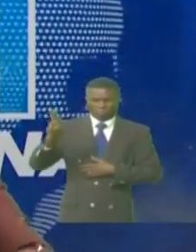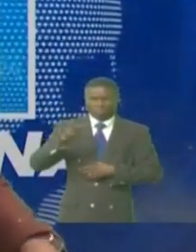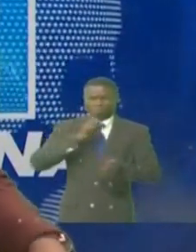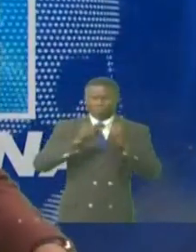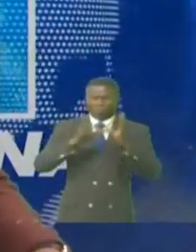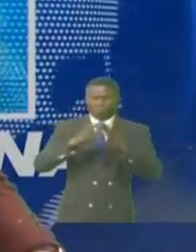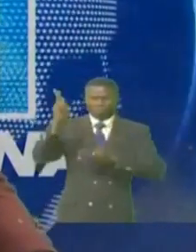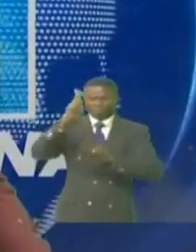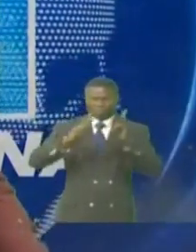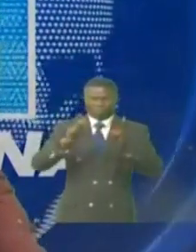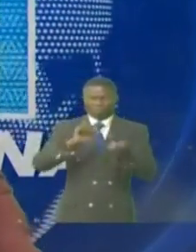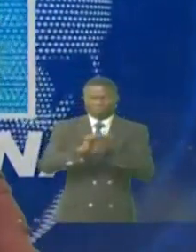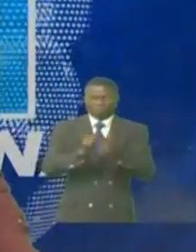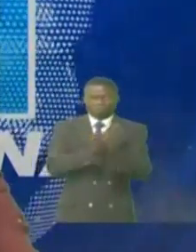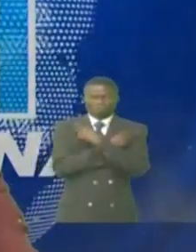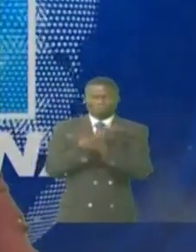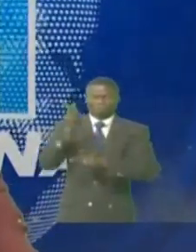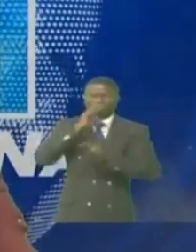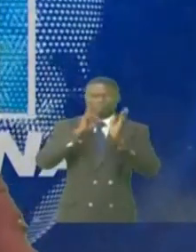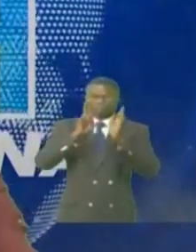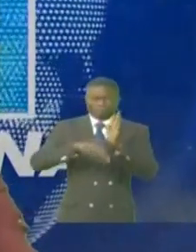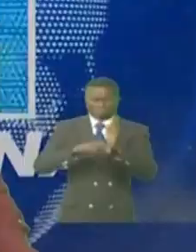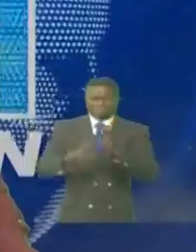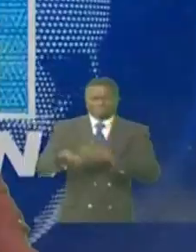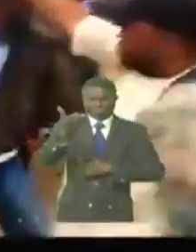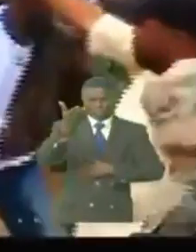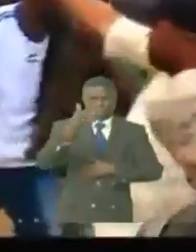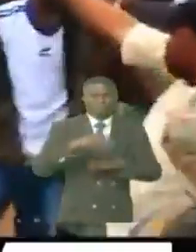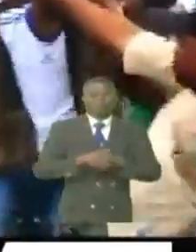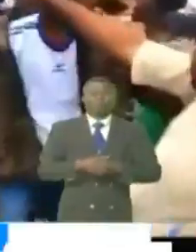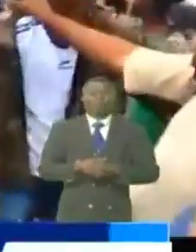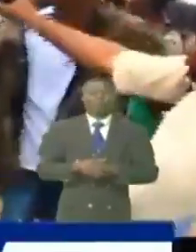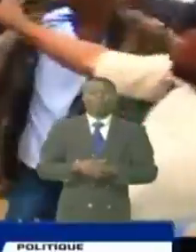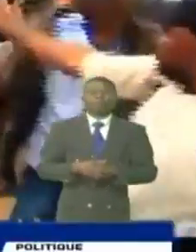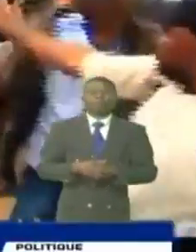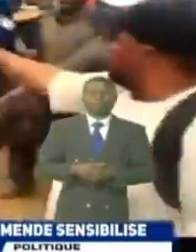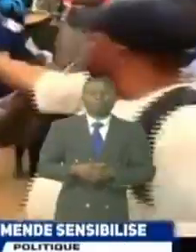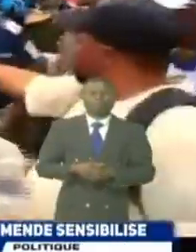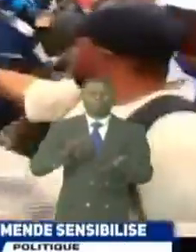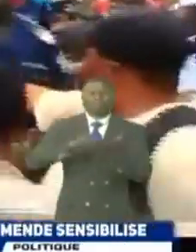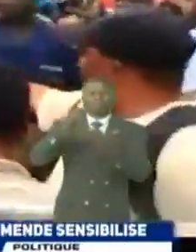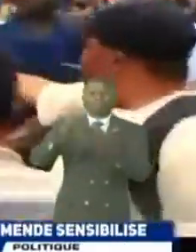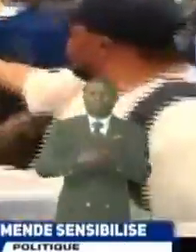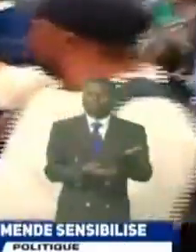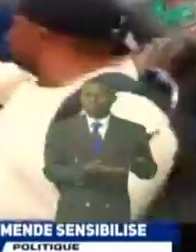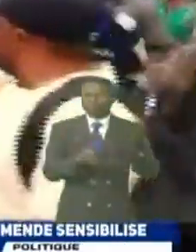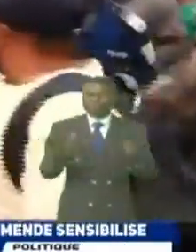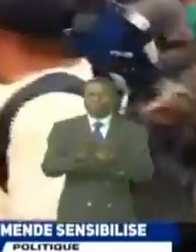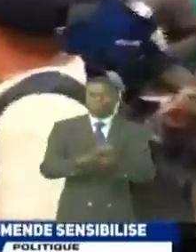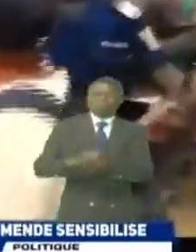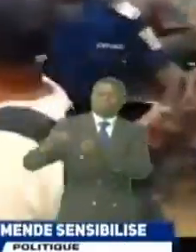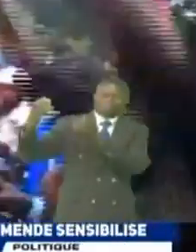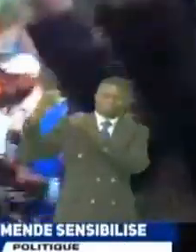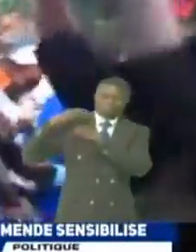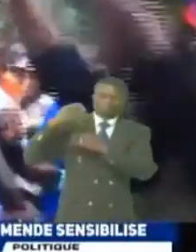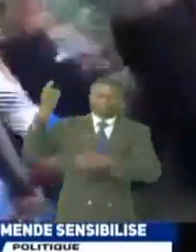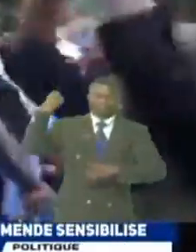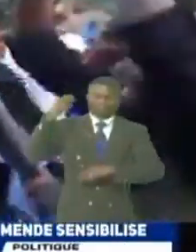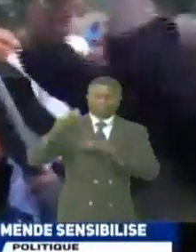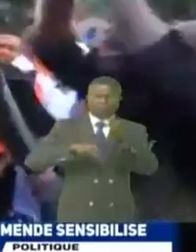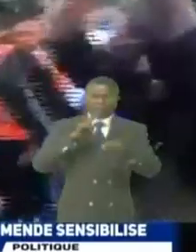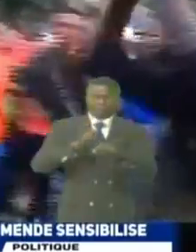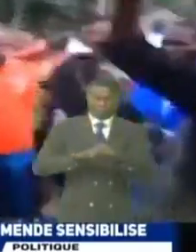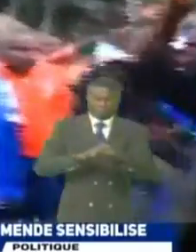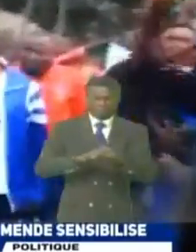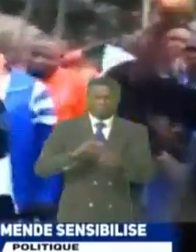le cadre de ses vacances parlementaires. Cédric Keninambo. Un agenda plus que chargé pour les députés nationaux, Lambert